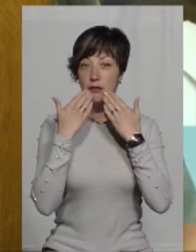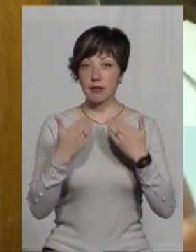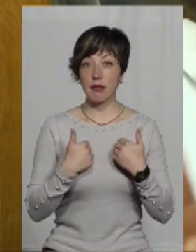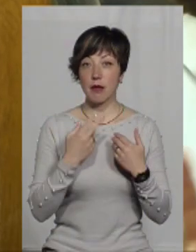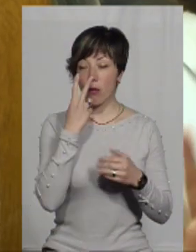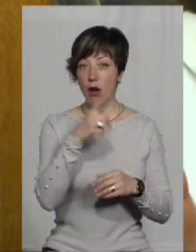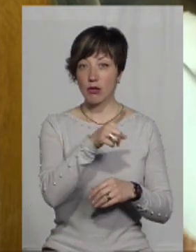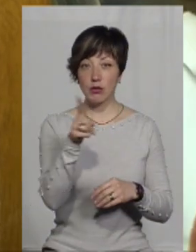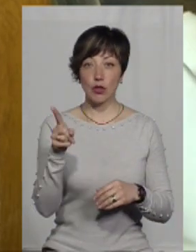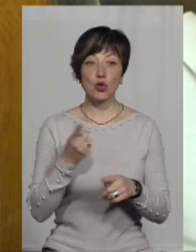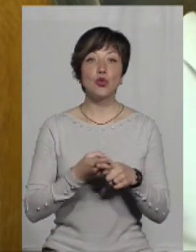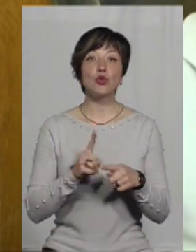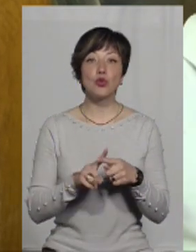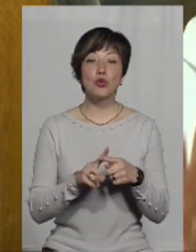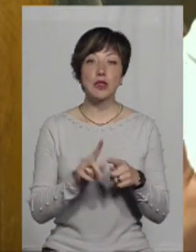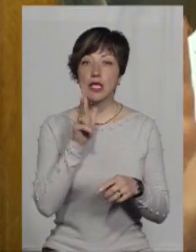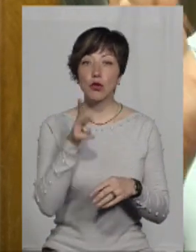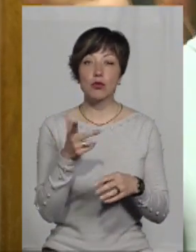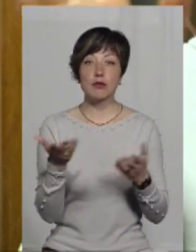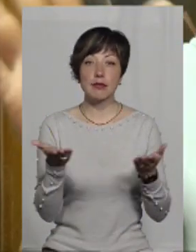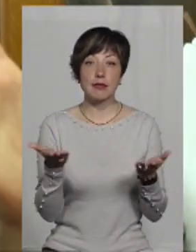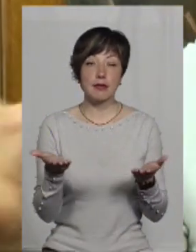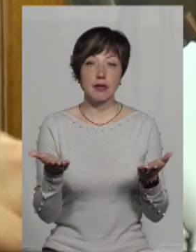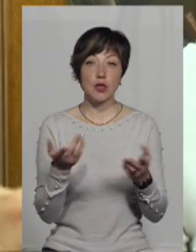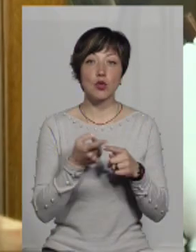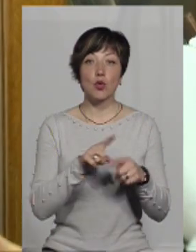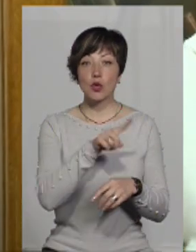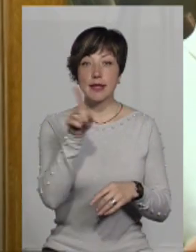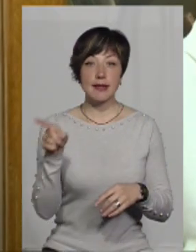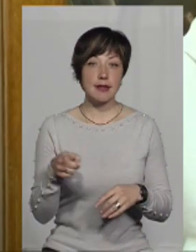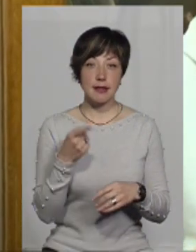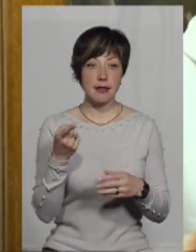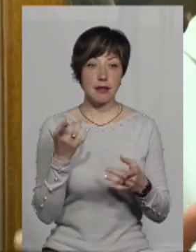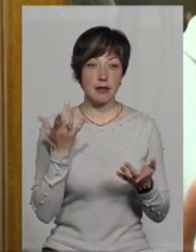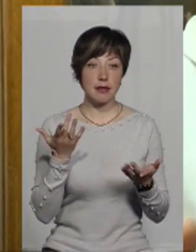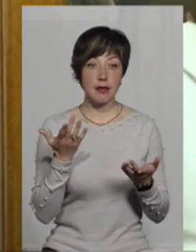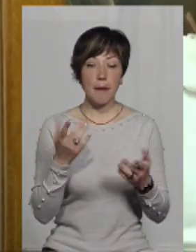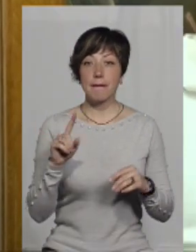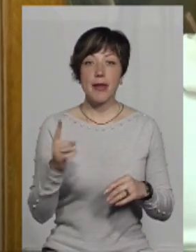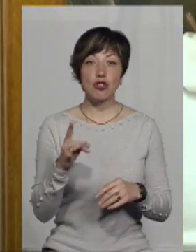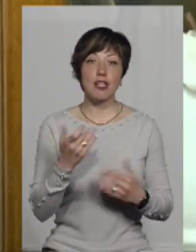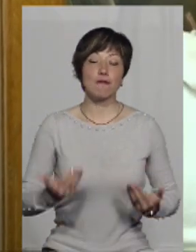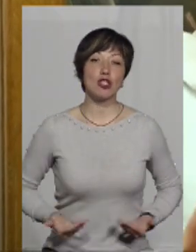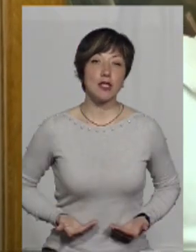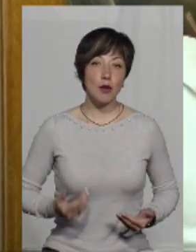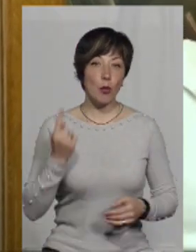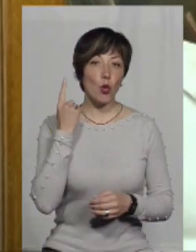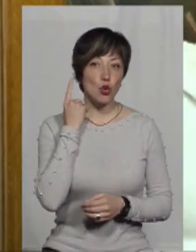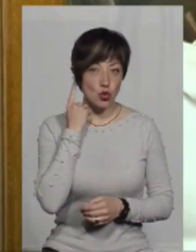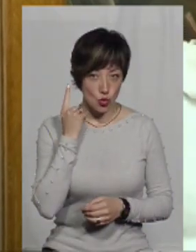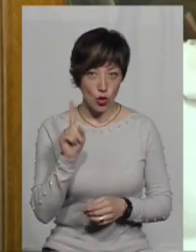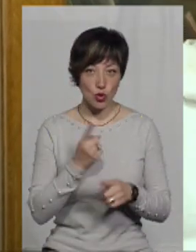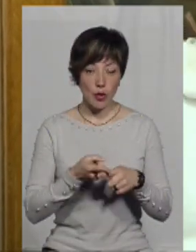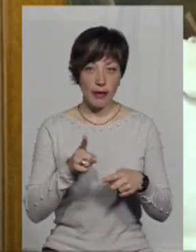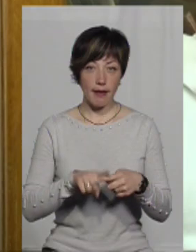і показує, що це, 3 роки було, що це, і вона перший раз в житті почула, що